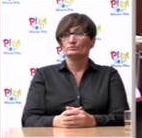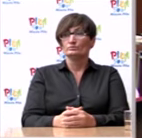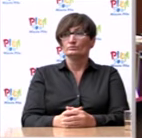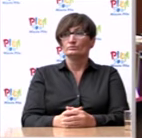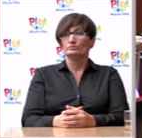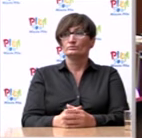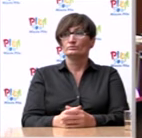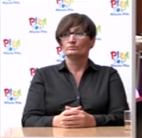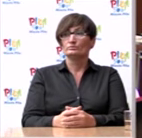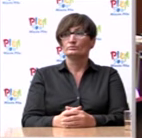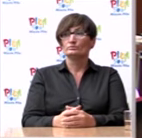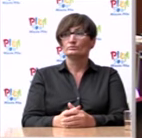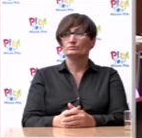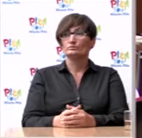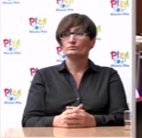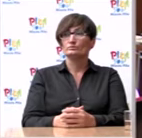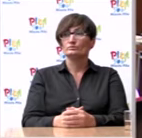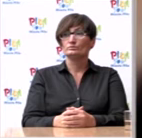Kto się wstrzymał? Dziękuję.